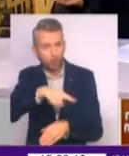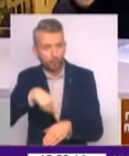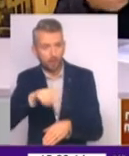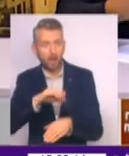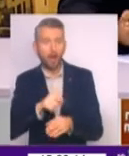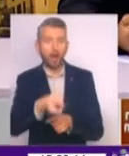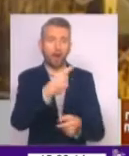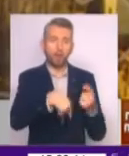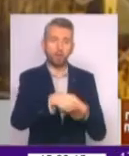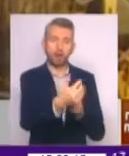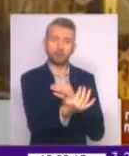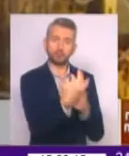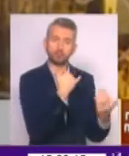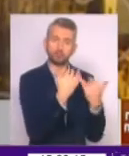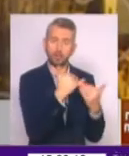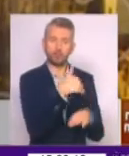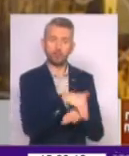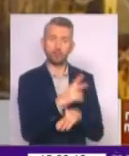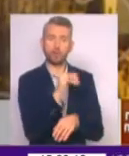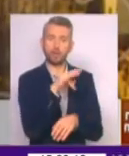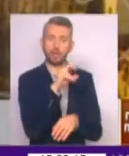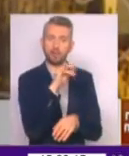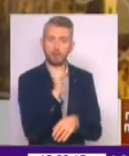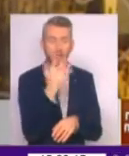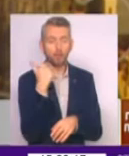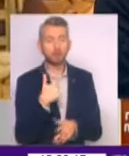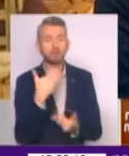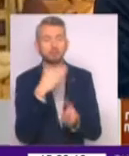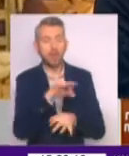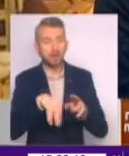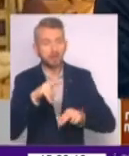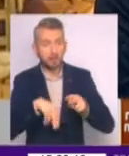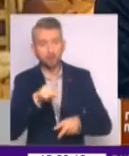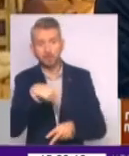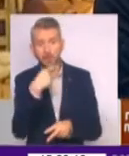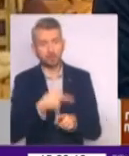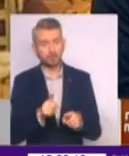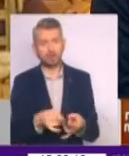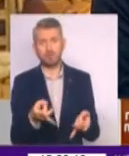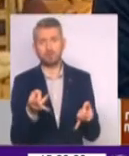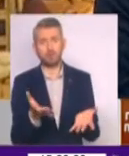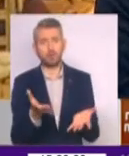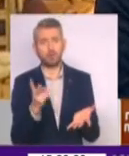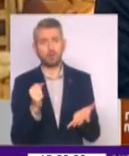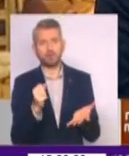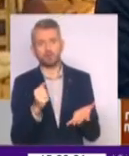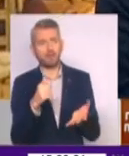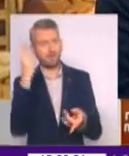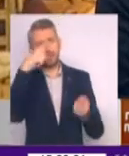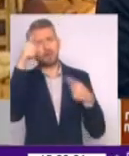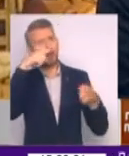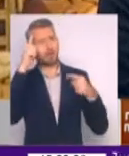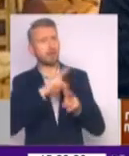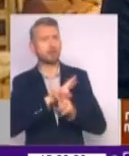Кулібін. Але коли я звертався до архітекторів, вони кажуть, що це просто на рівні фантастики, тому що